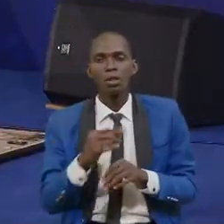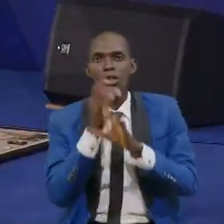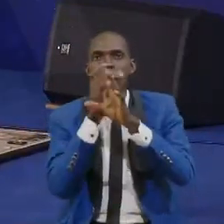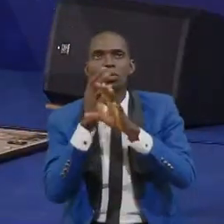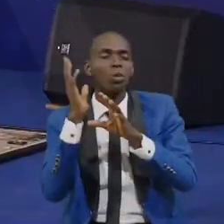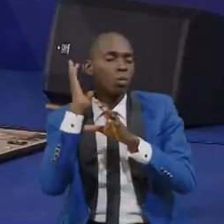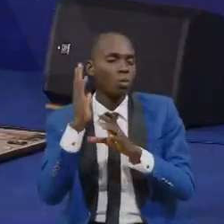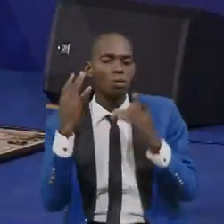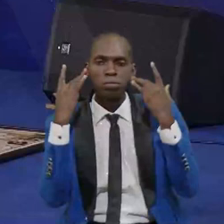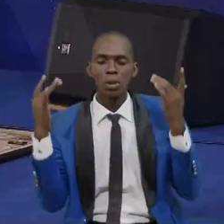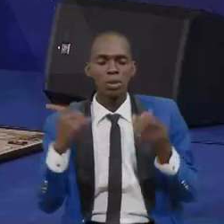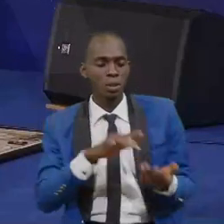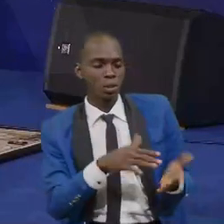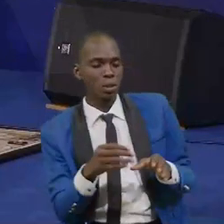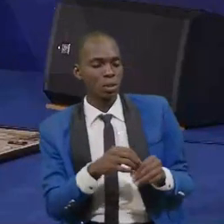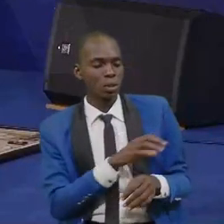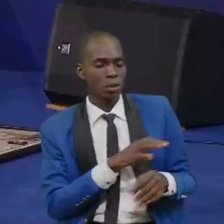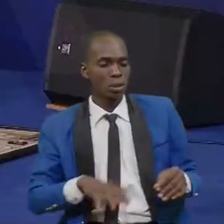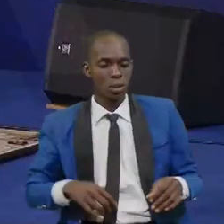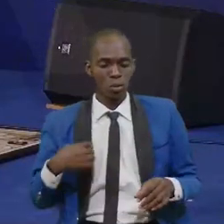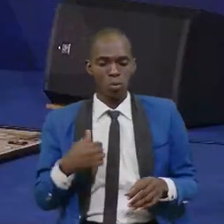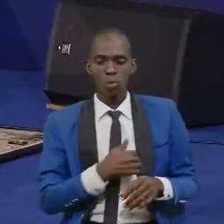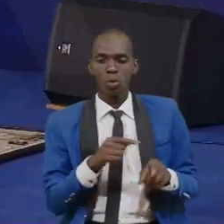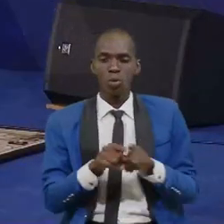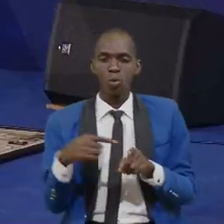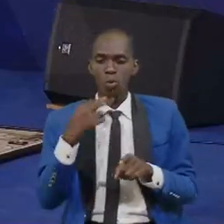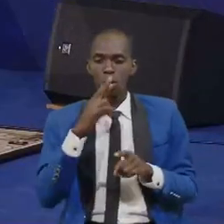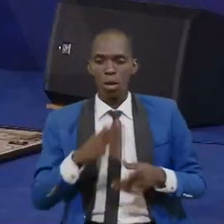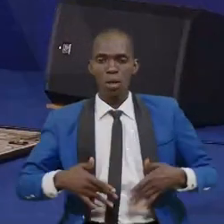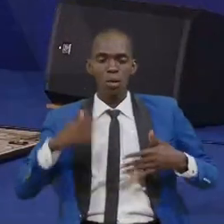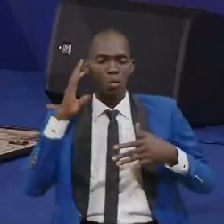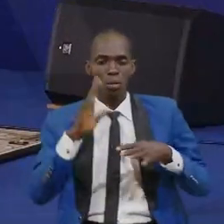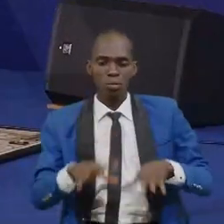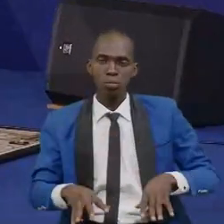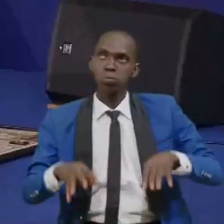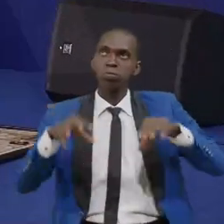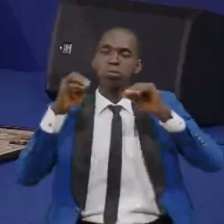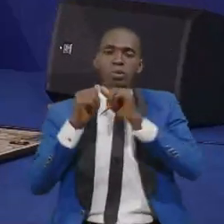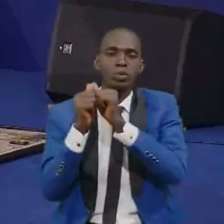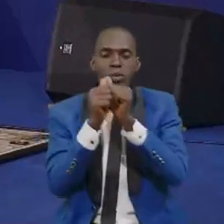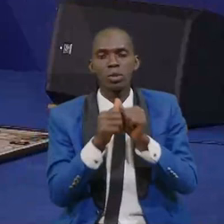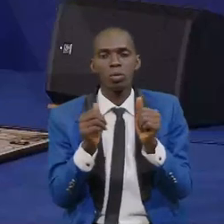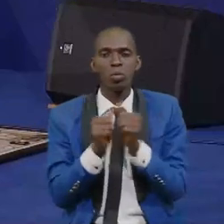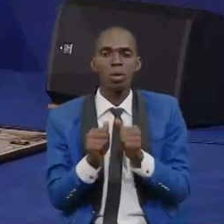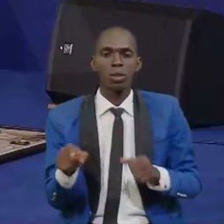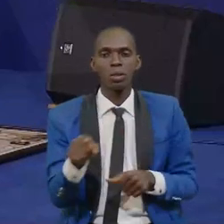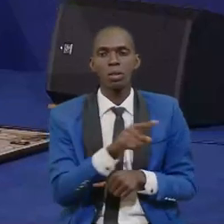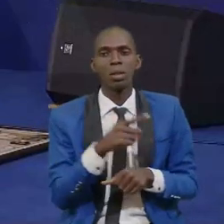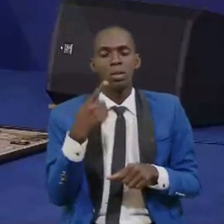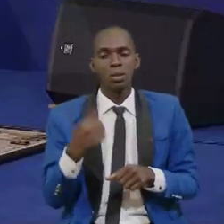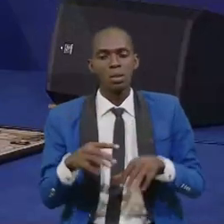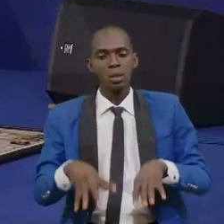en Christ se ressusciteront. Nous qui serons restés vivants, nous serons tous ensemble enlevés avec eux. L'enlèvement,